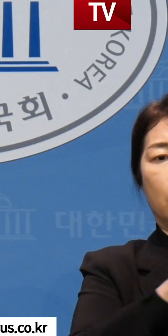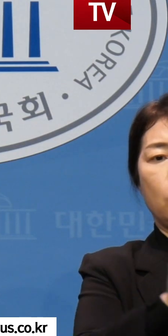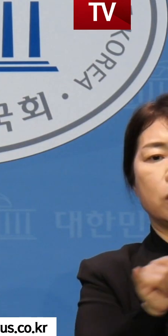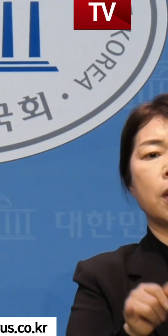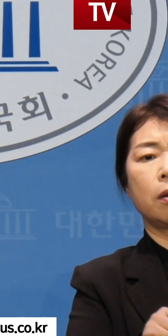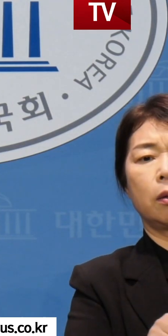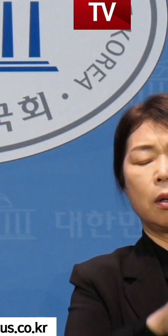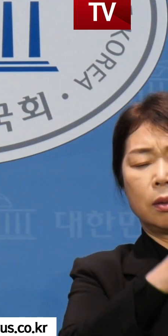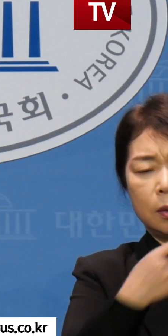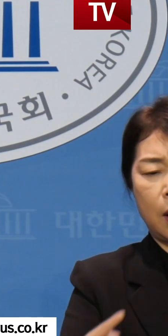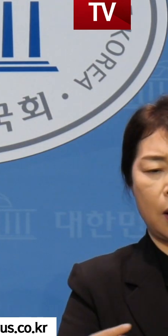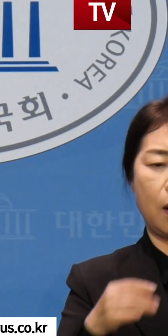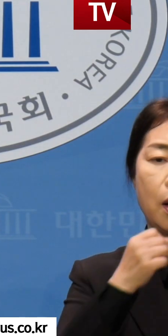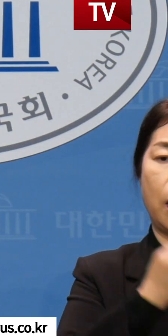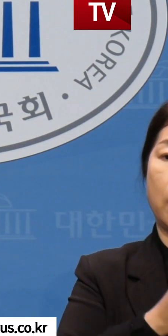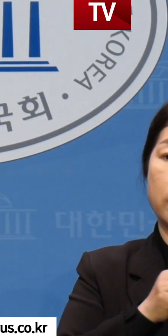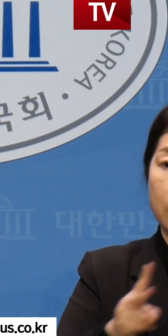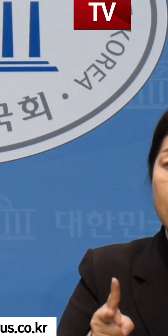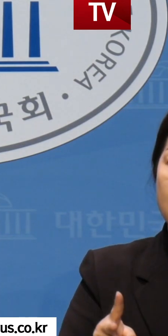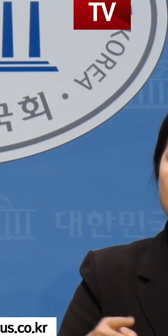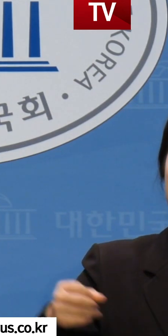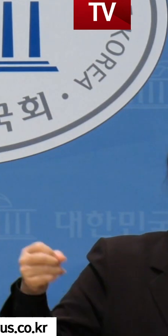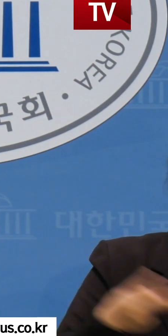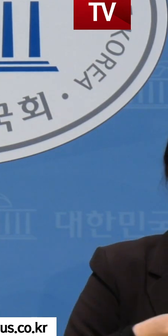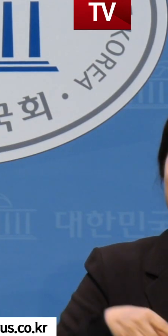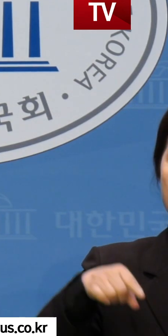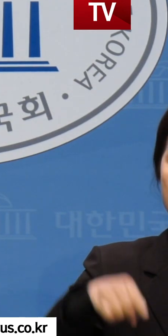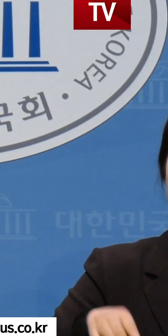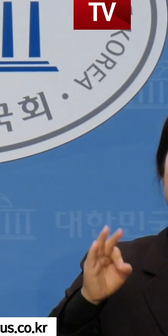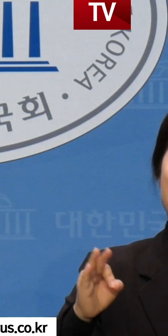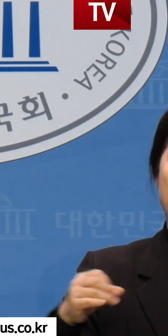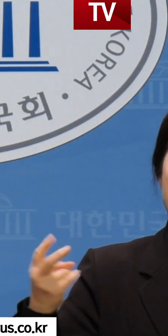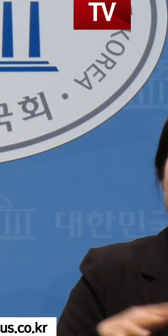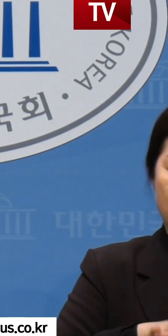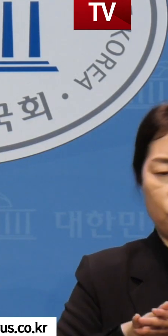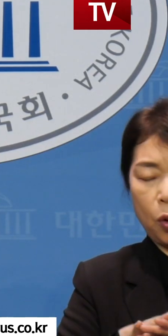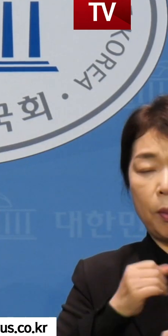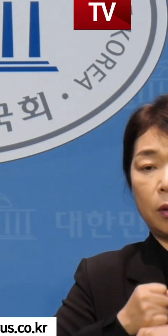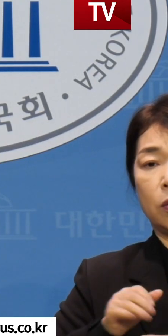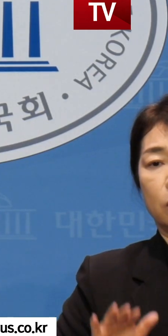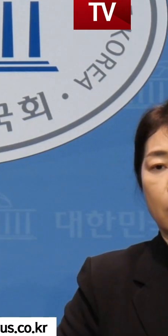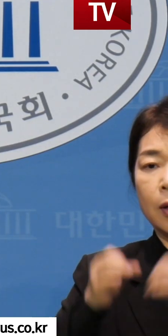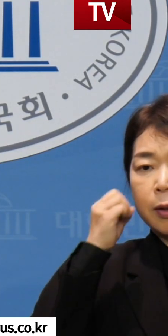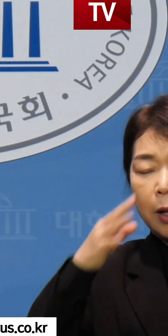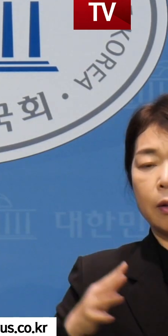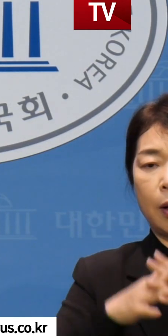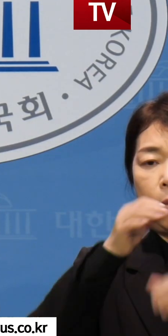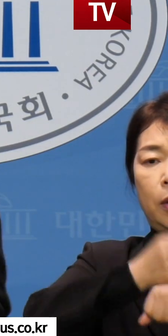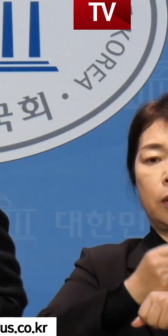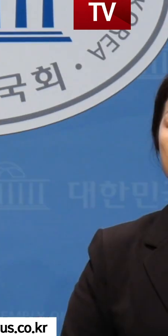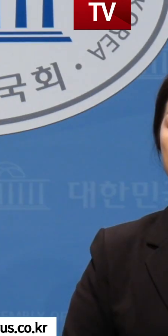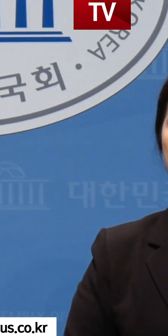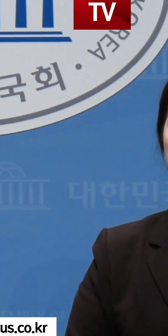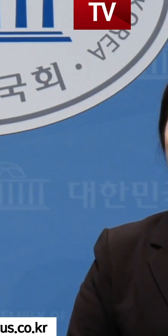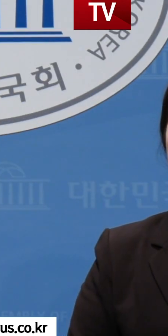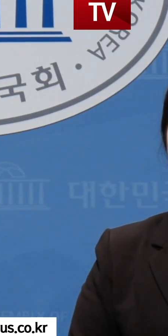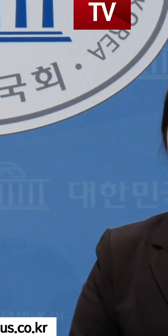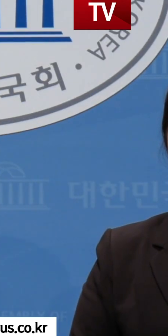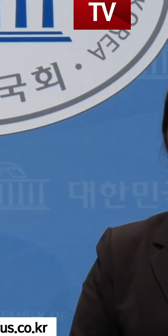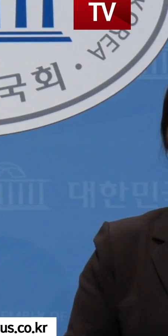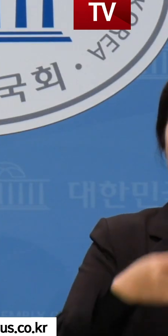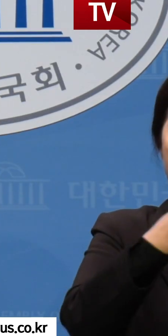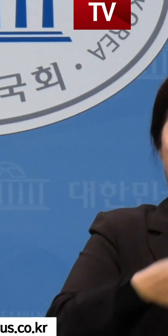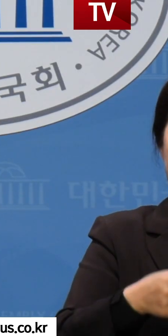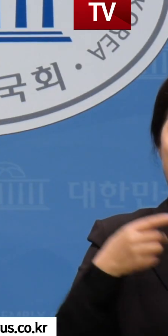가격이 낮아져야 PF 재구조화로 새로운 사업자가 사업을 진행할 수 있습니다.